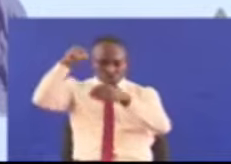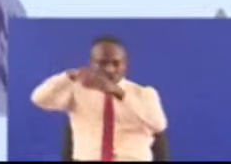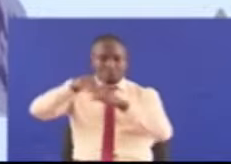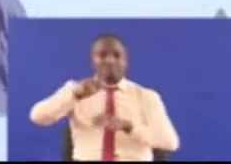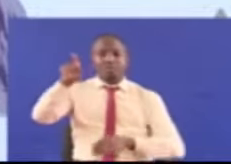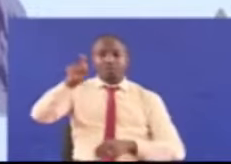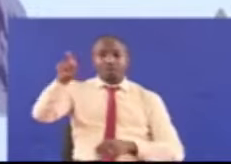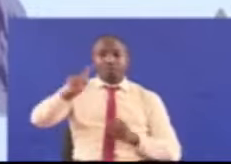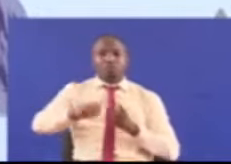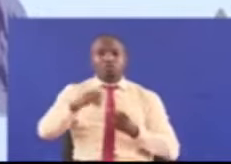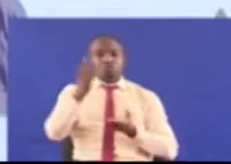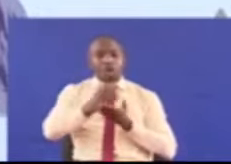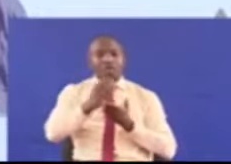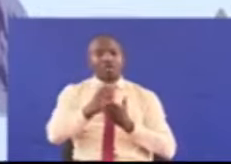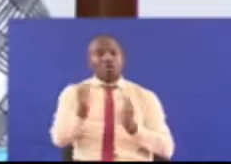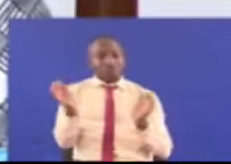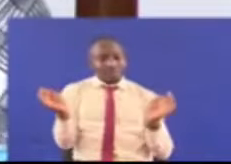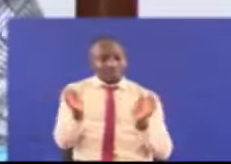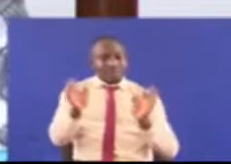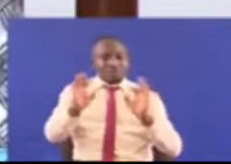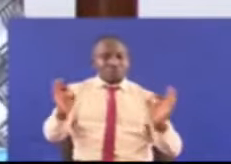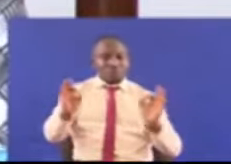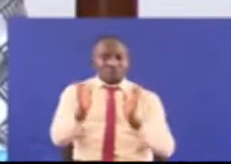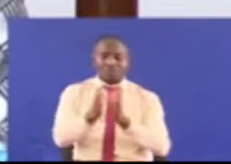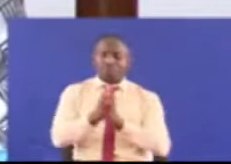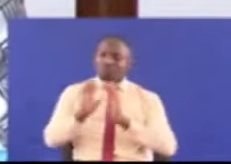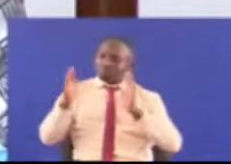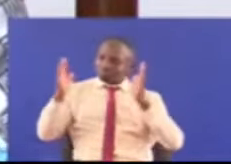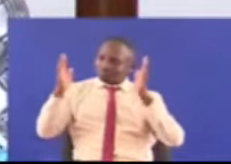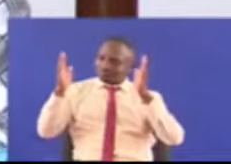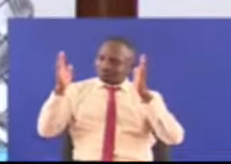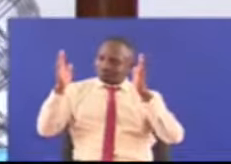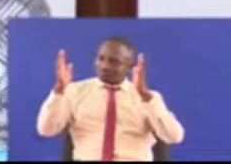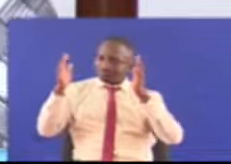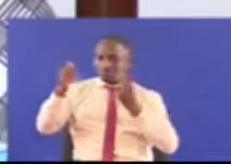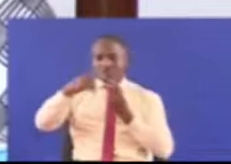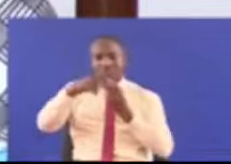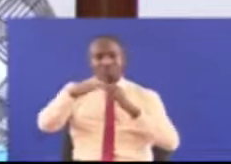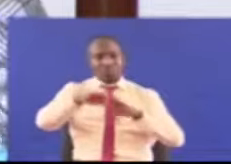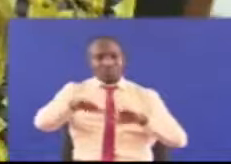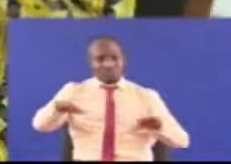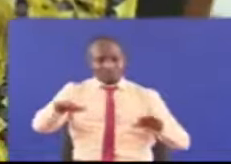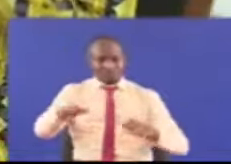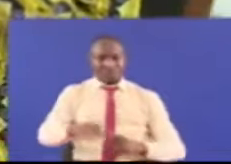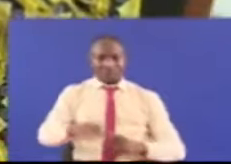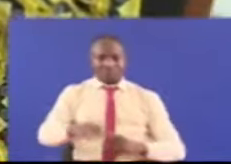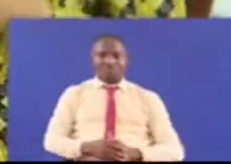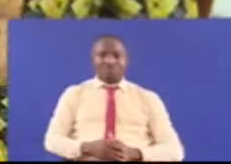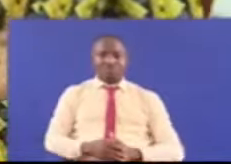tuna uhakika utatupigania. Tumpigie makofi Mheshimiwa Dr. Tulia Ackson.